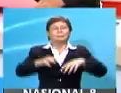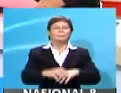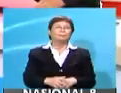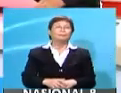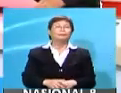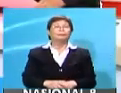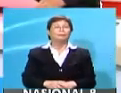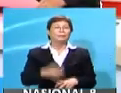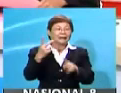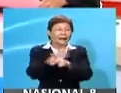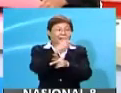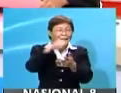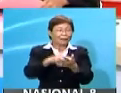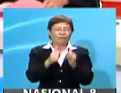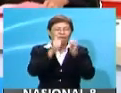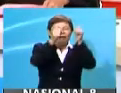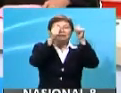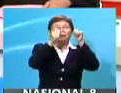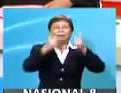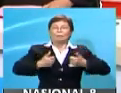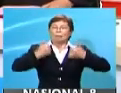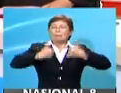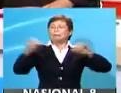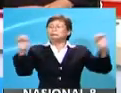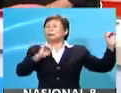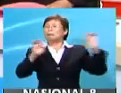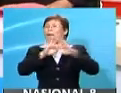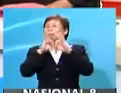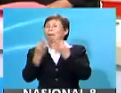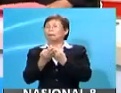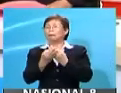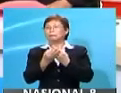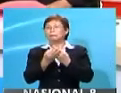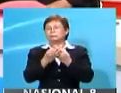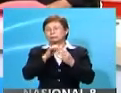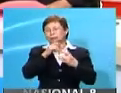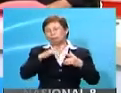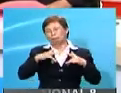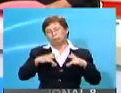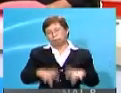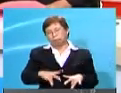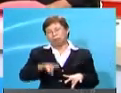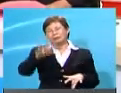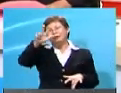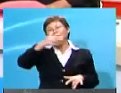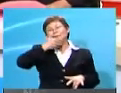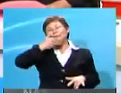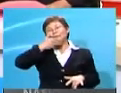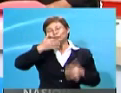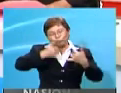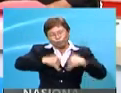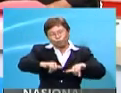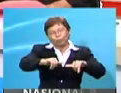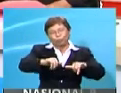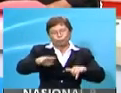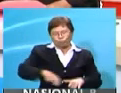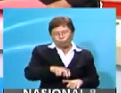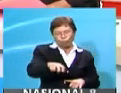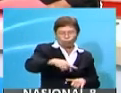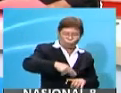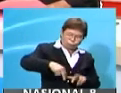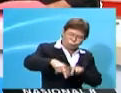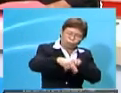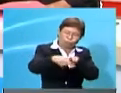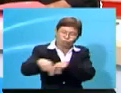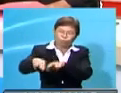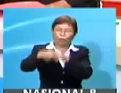bencana kali pertama berhari Raya tanpa keluarga tidak memutuskan semangat tiga anak muda meneruskan Kembara berjalan Ki